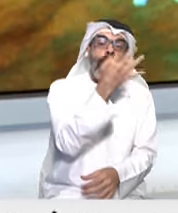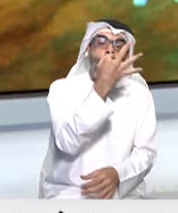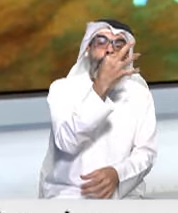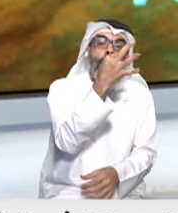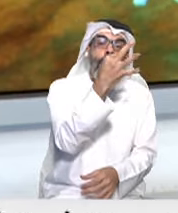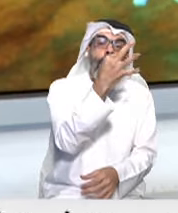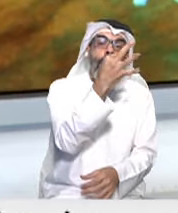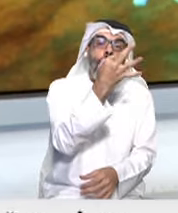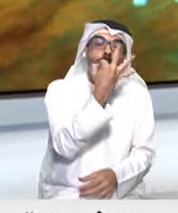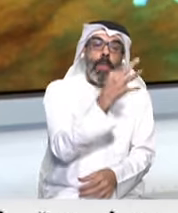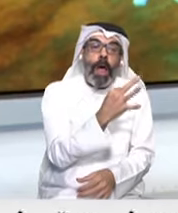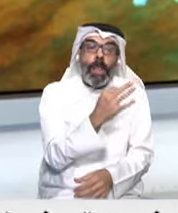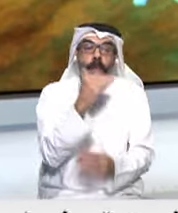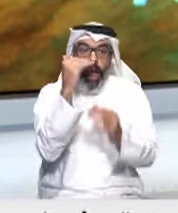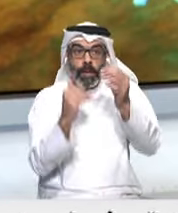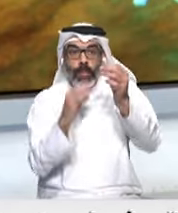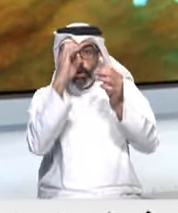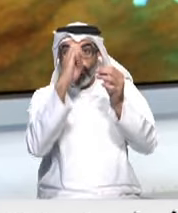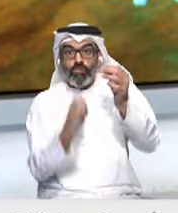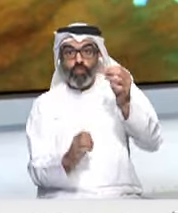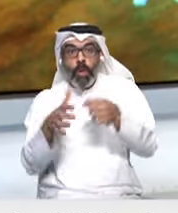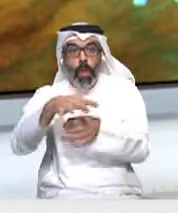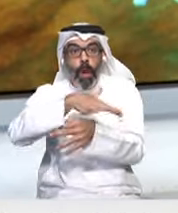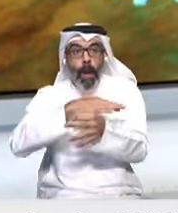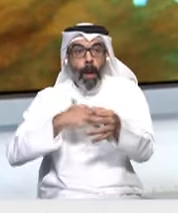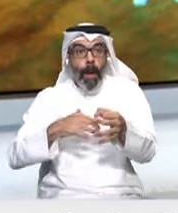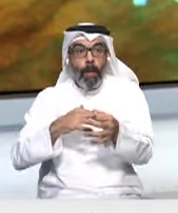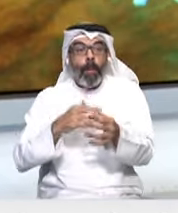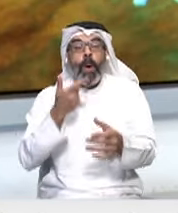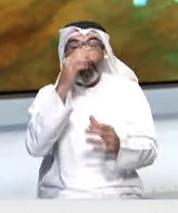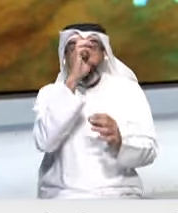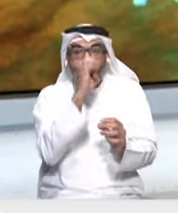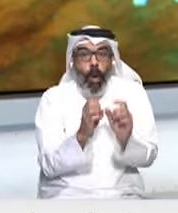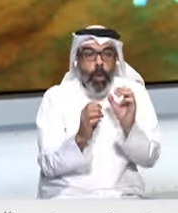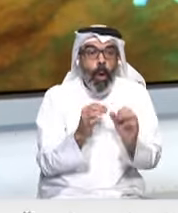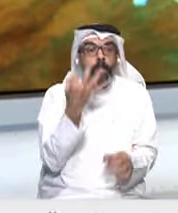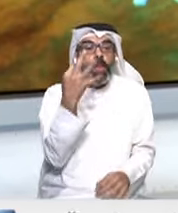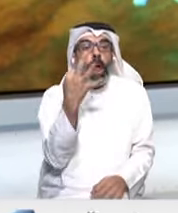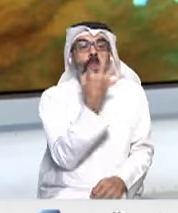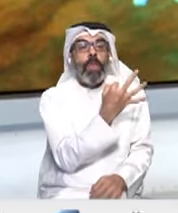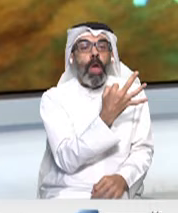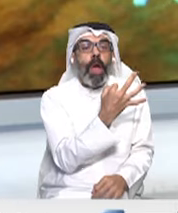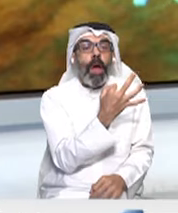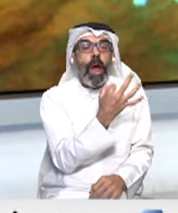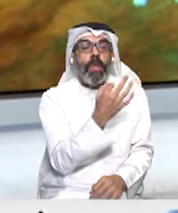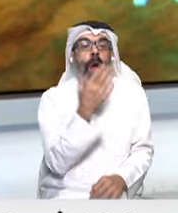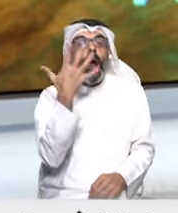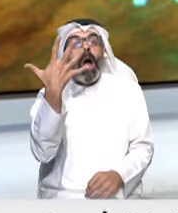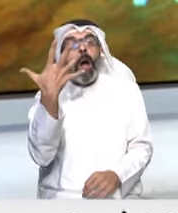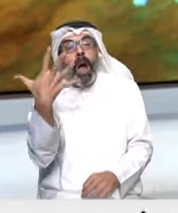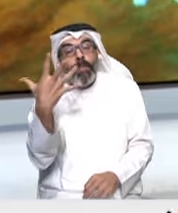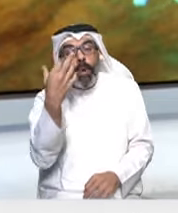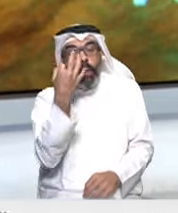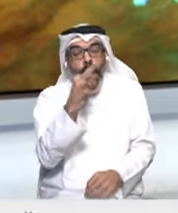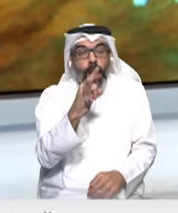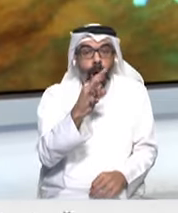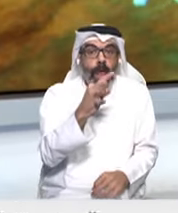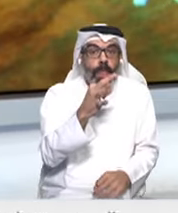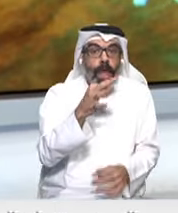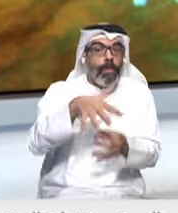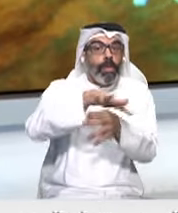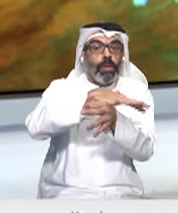درجة مئوية، جنوبا في مزارع الوفرة 33 درجة مئوية، كذلك جزرنا الجنوبية قارو كبر من